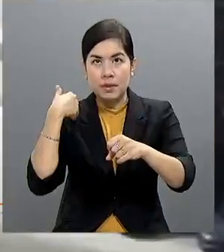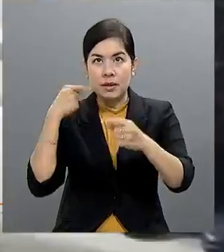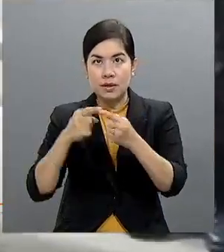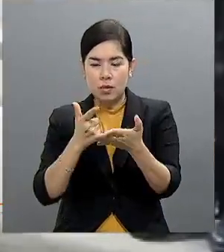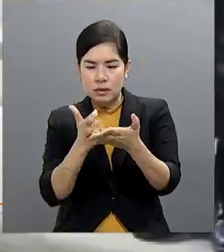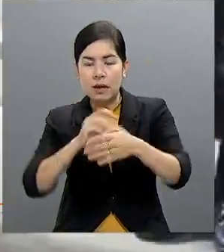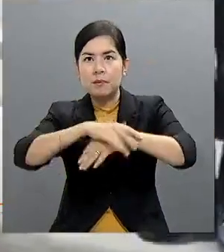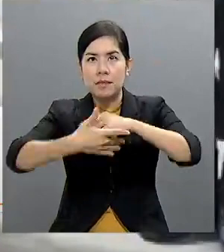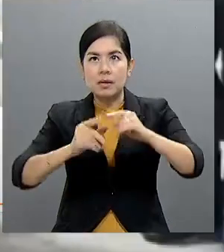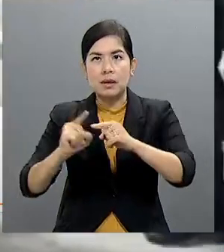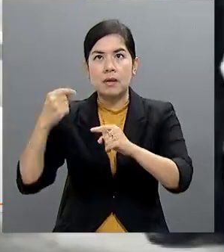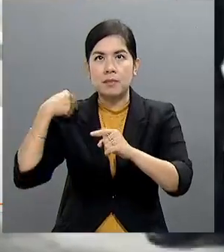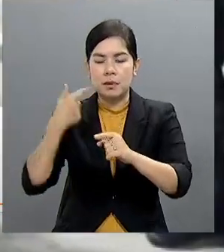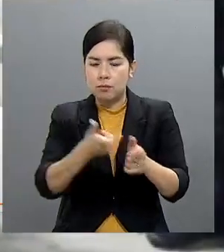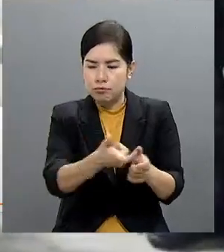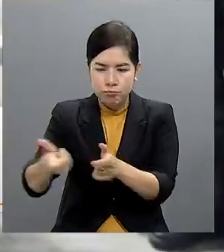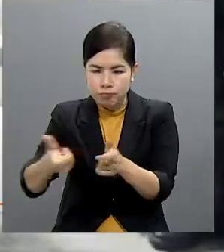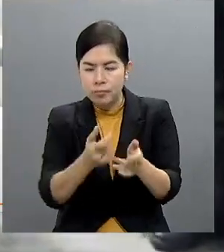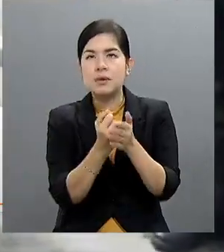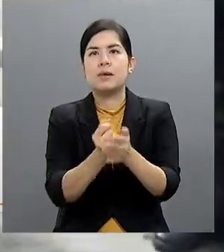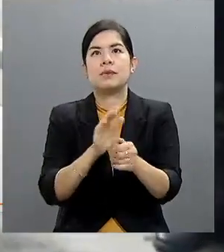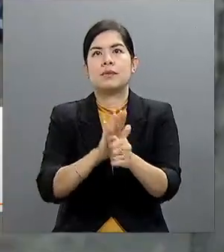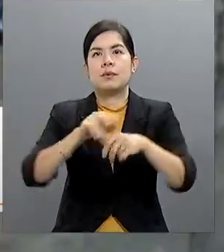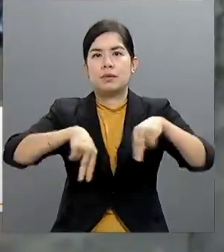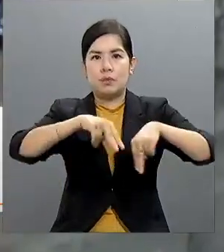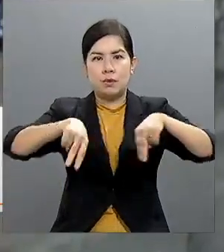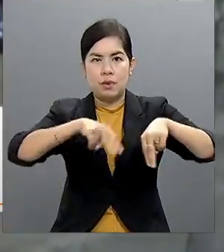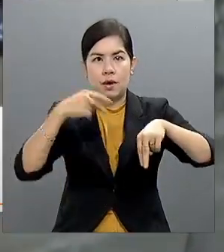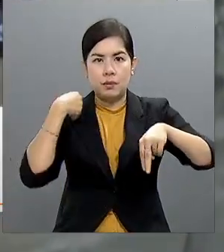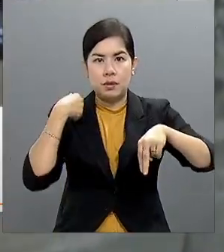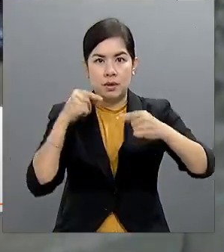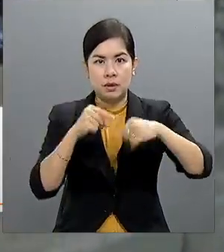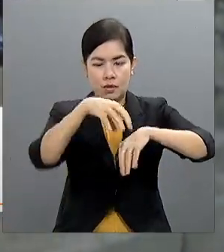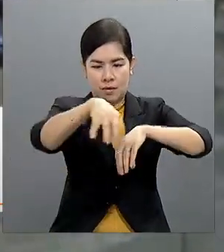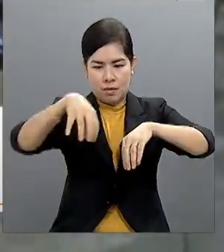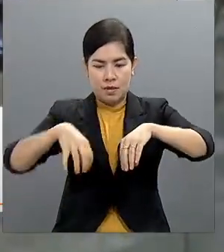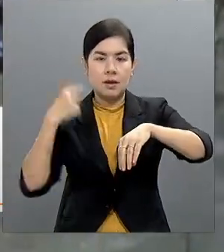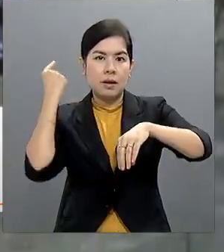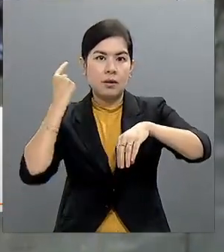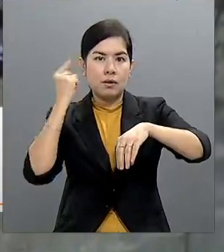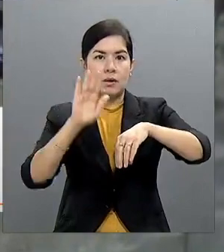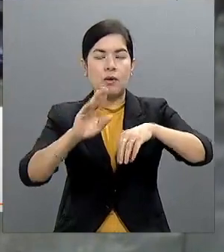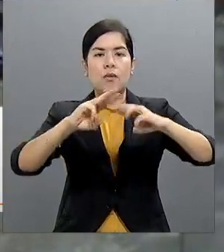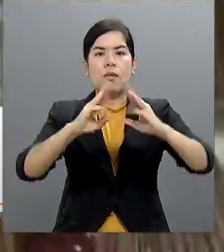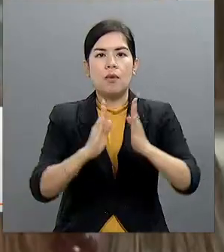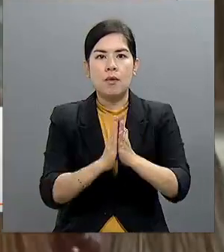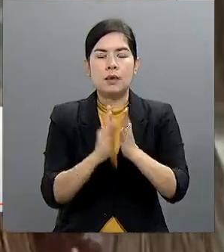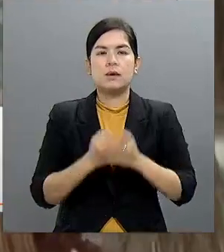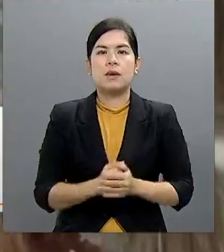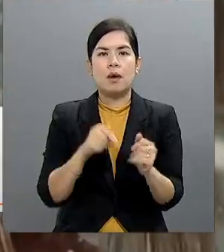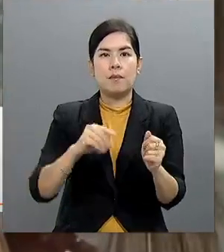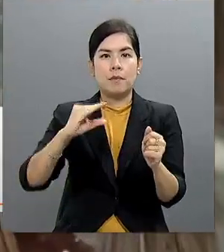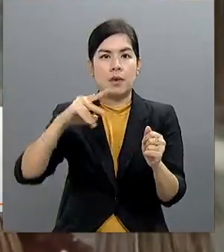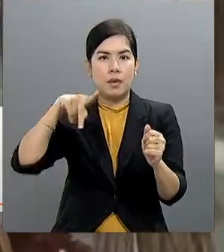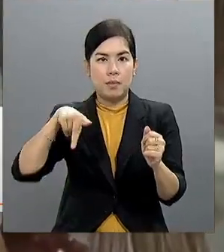ความสะอาดในพื้นที่สาธารณะแหล่งท่องเที่ยวของวัดไผ่รอบนะคะอยู่ที่อำเภอโพประทับช้างจังหวัดพิจิต